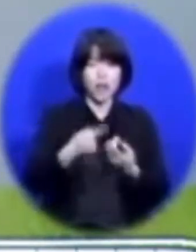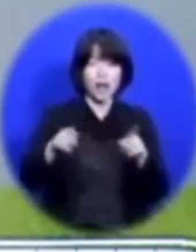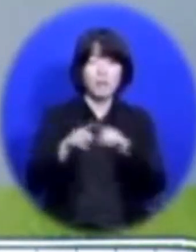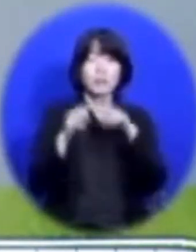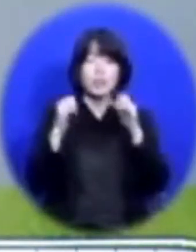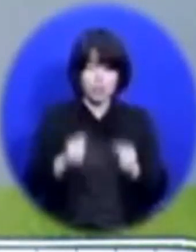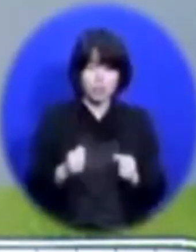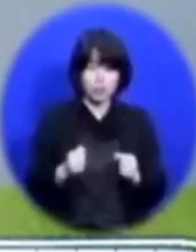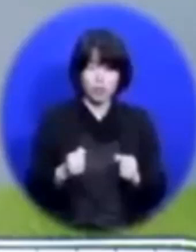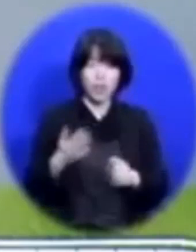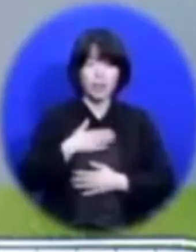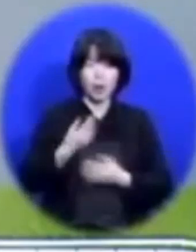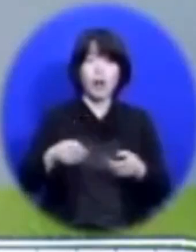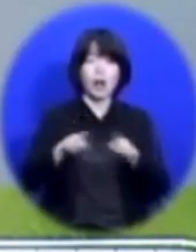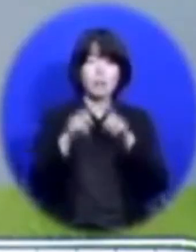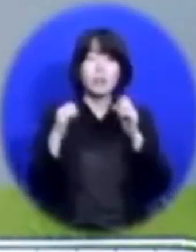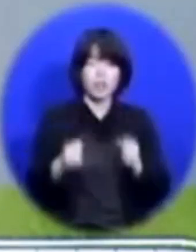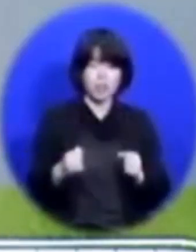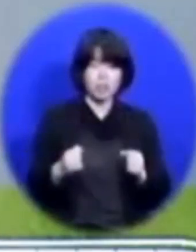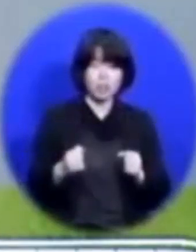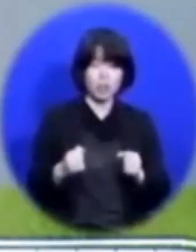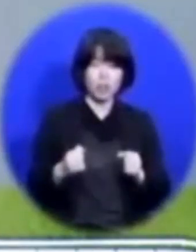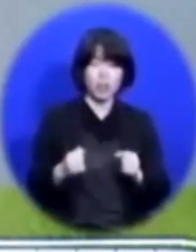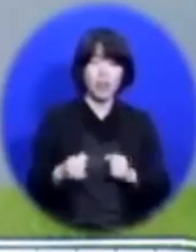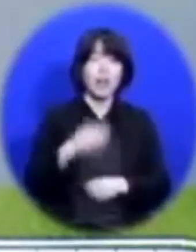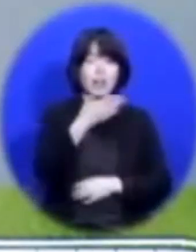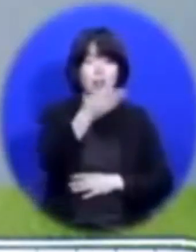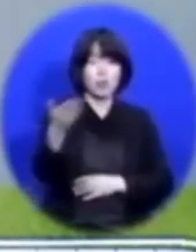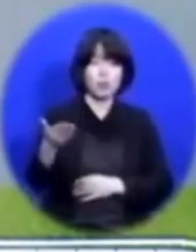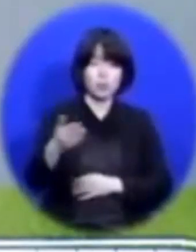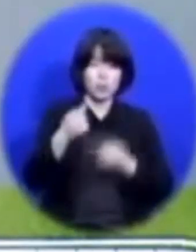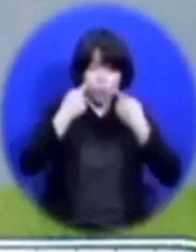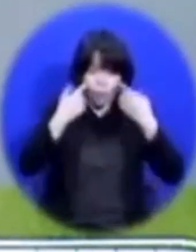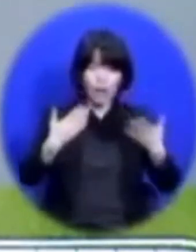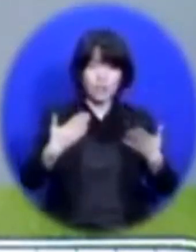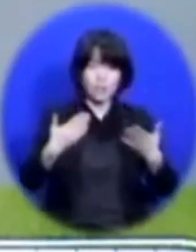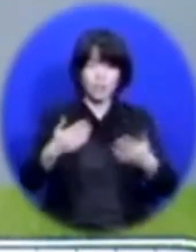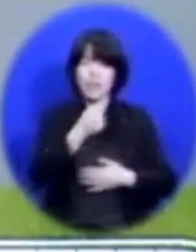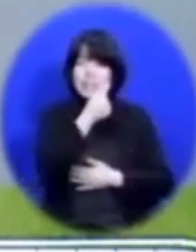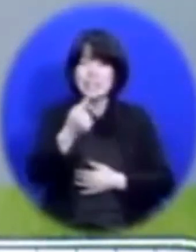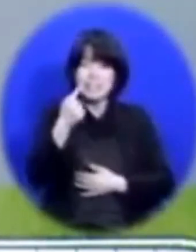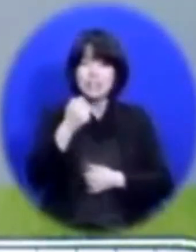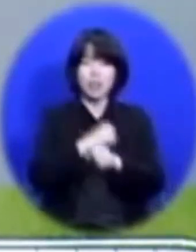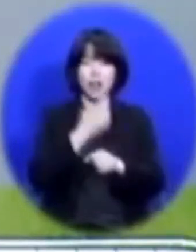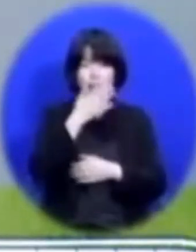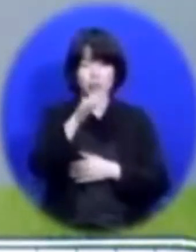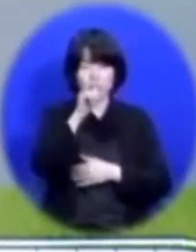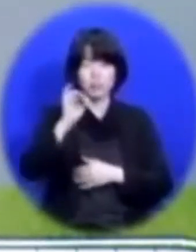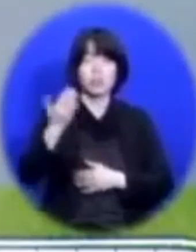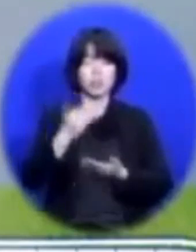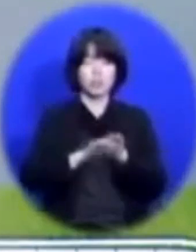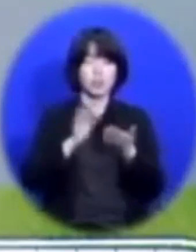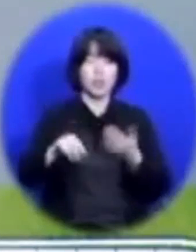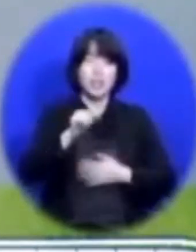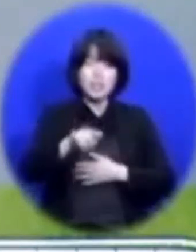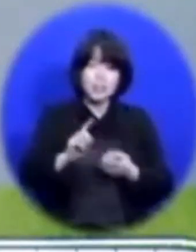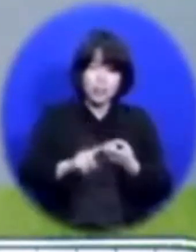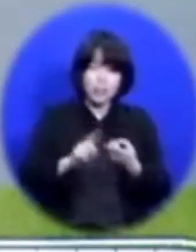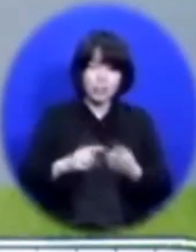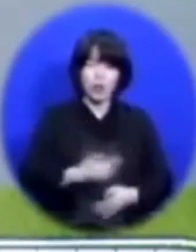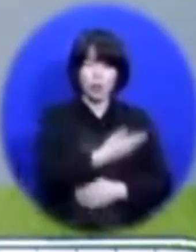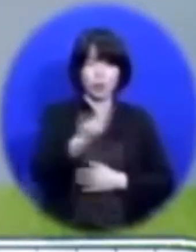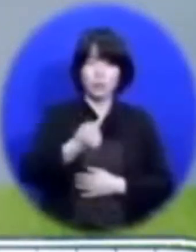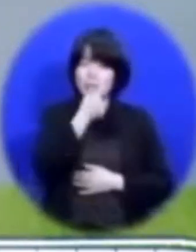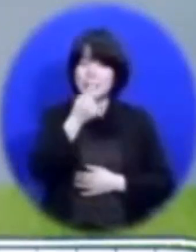하더라도, 그분이임마누엘이시며 나와함께계시다는것을분명히증언할수있어야합니다.여러분은